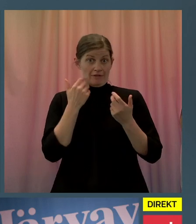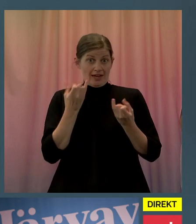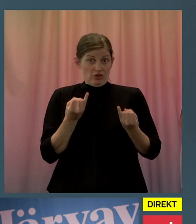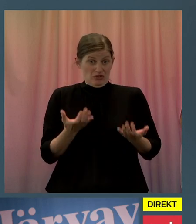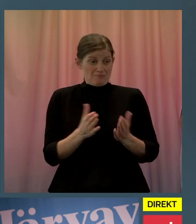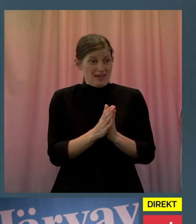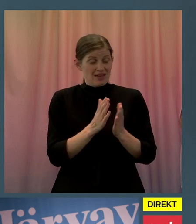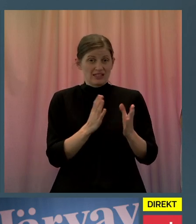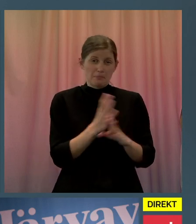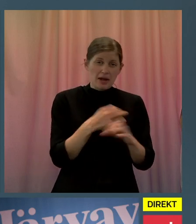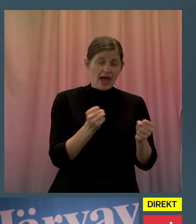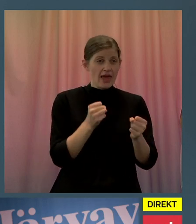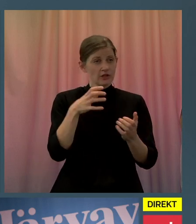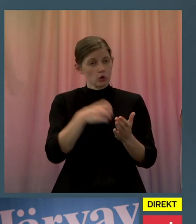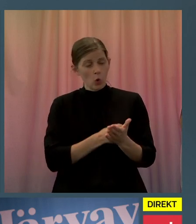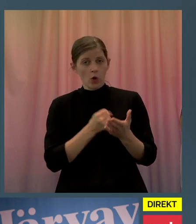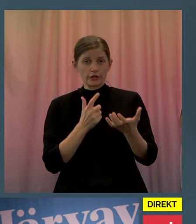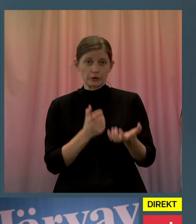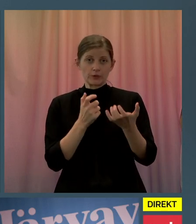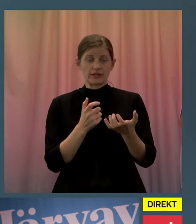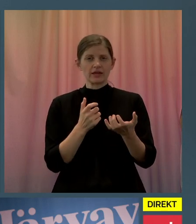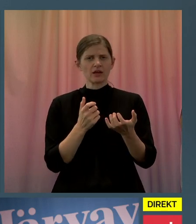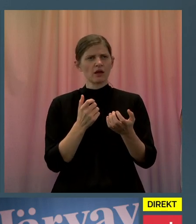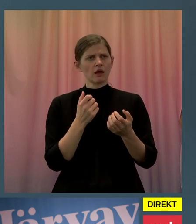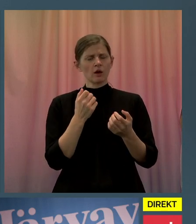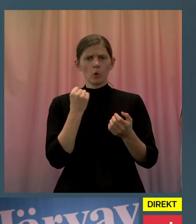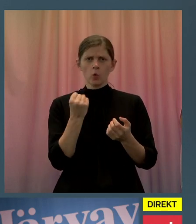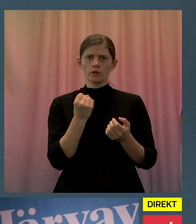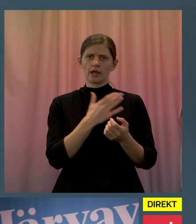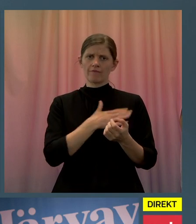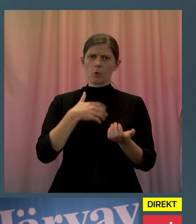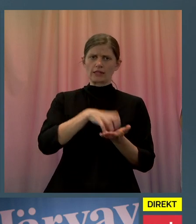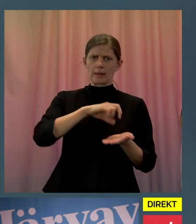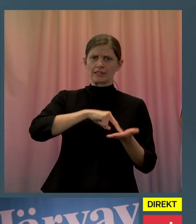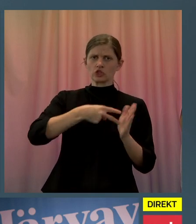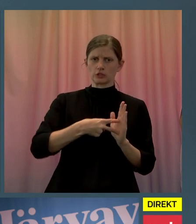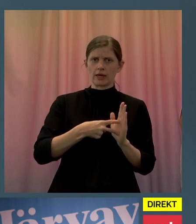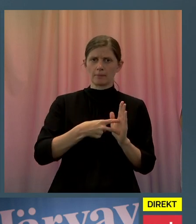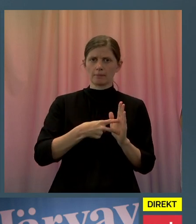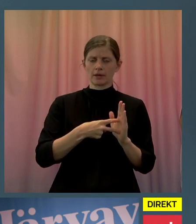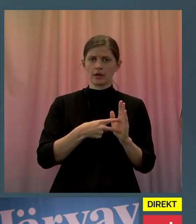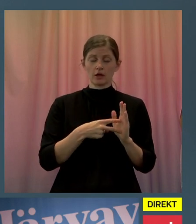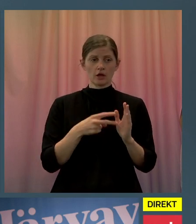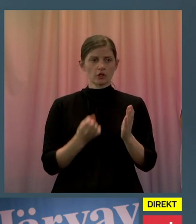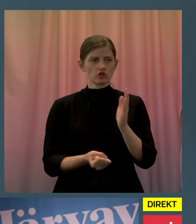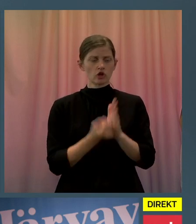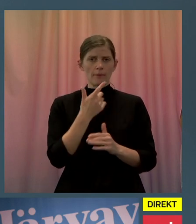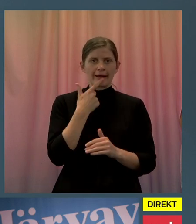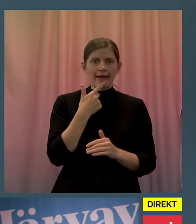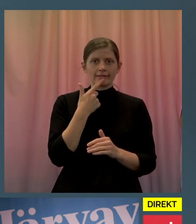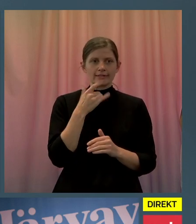sprängningar, rån och skjutningar, det är en systemhotande brottslighet. Den sätter skräck i bostadsområden,